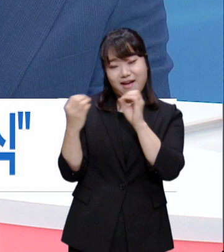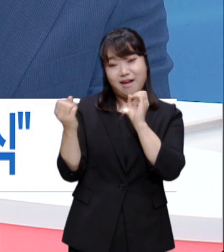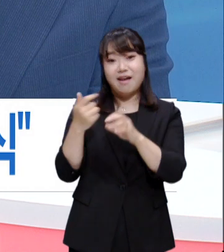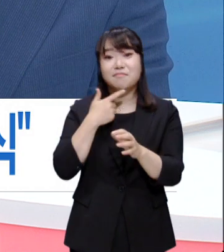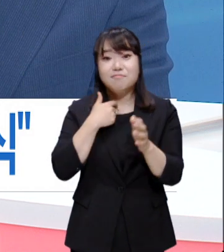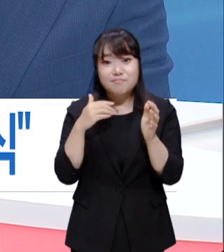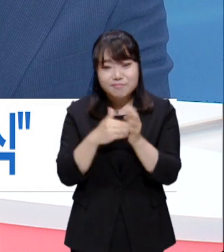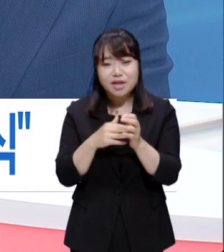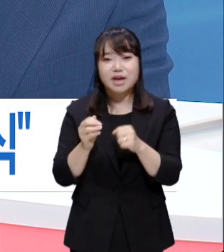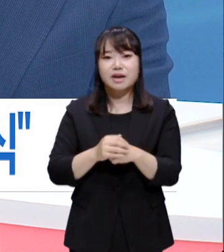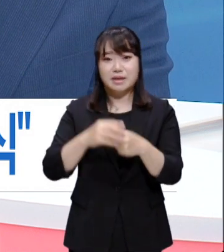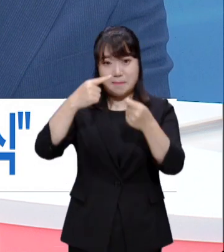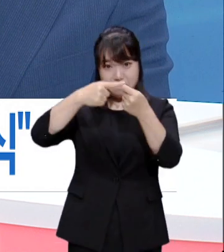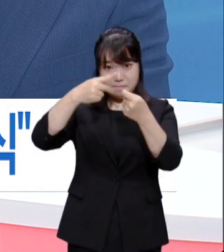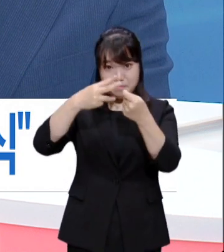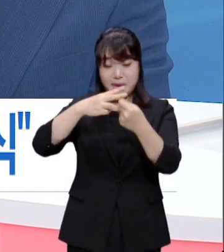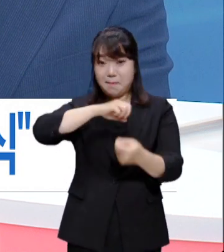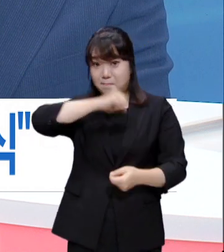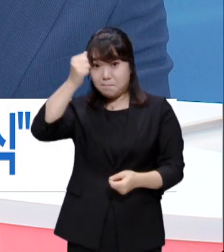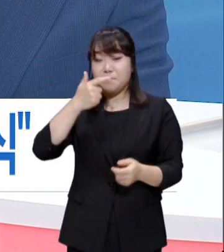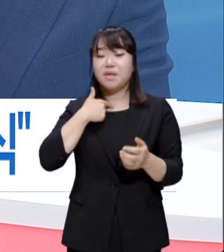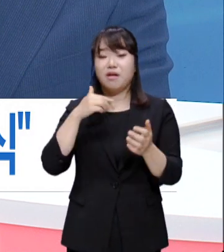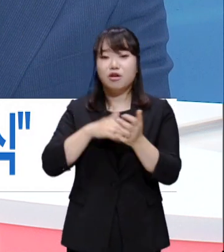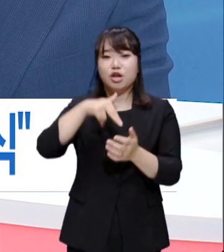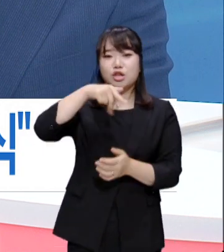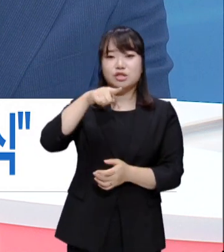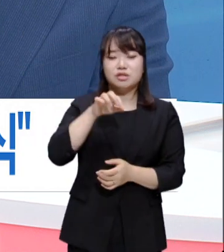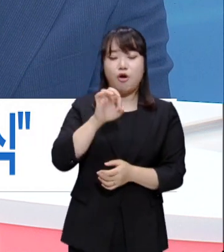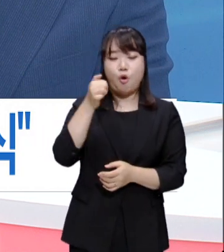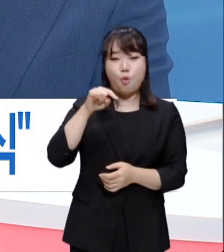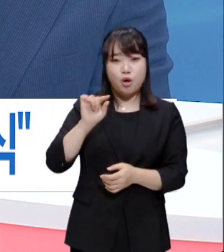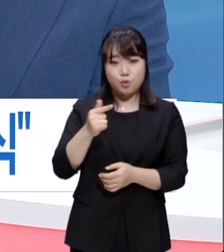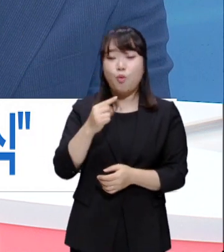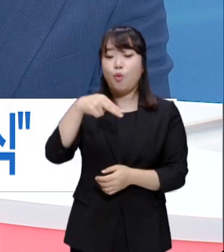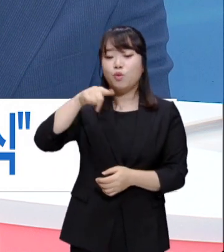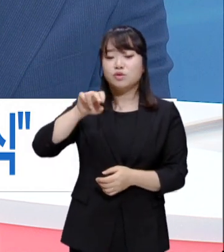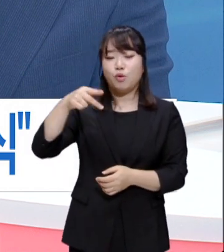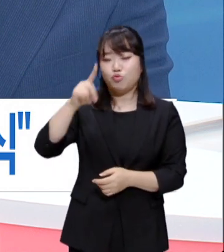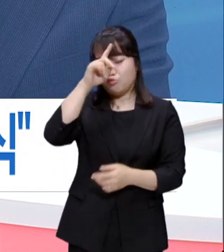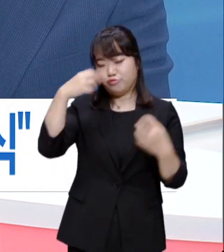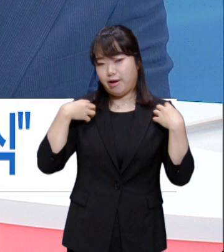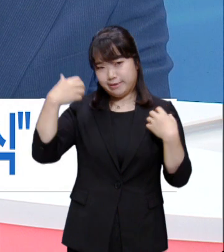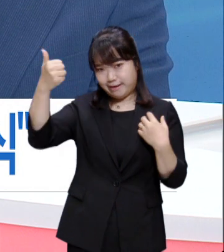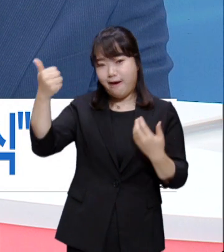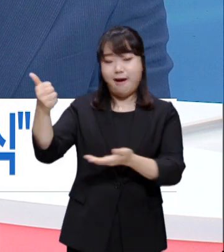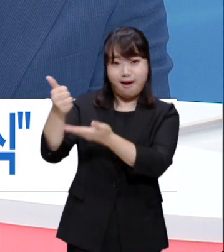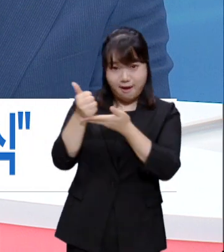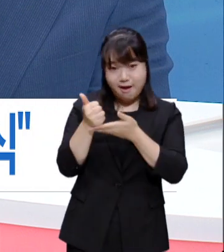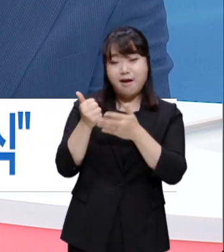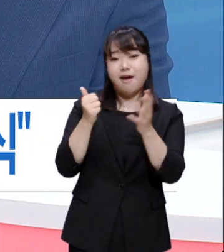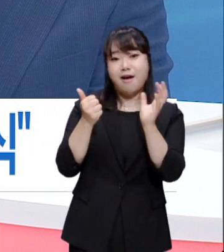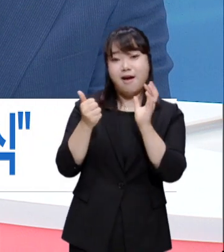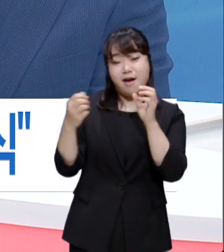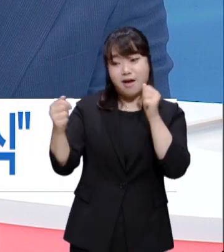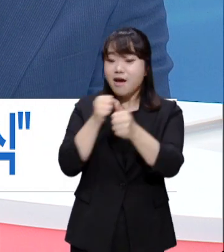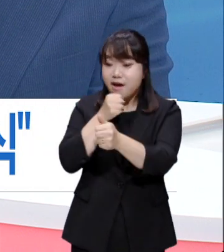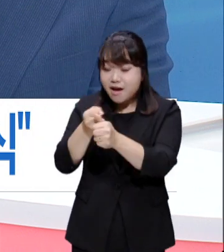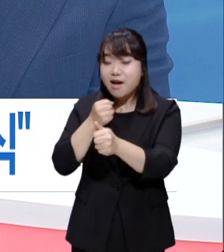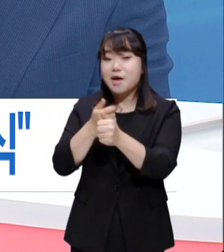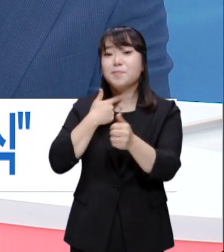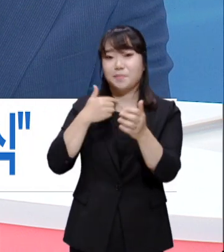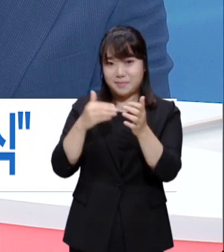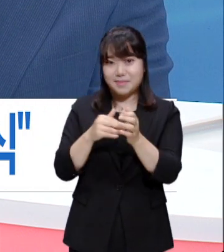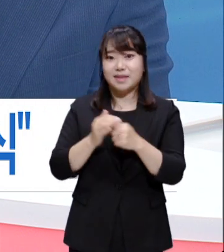구청장 선거 3선에 성공한 정원호 성동구청장을 만나봤는데요. 왕십리역 일대에 최고 50층 빌딩을 지어